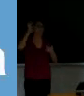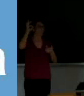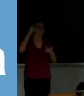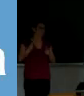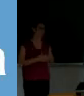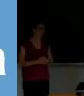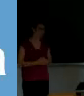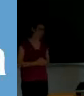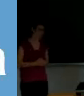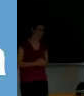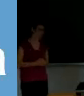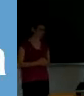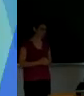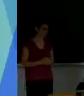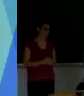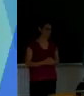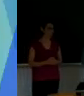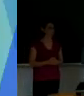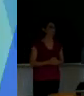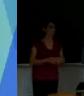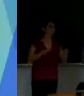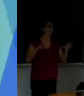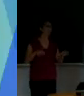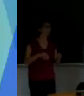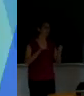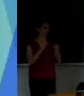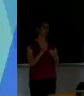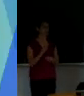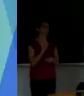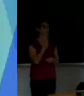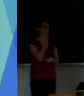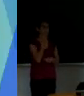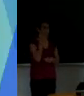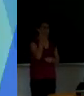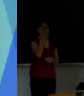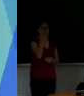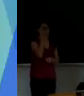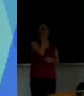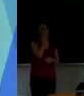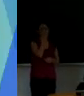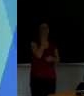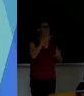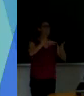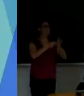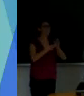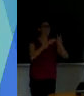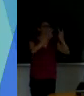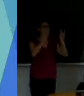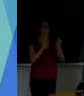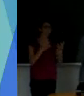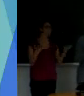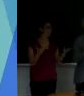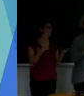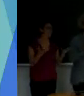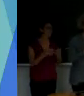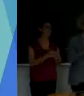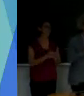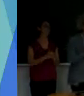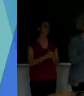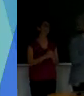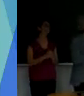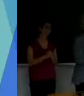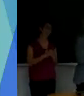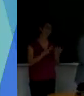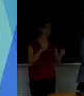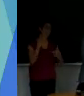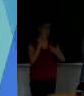Allora, cominciamo un attimino col chiederci cos'è un ingegnere elettronico, perché molto spesso, come dire, questo concetto